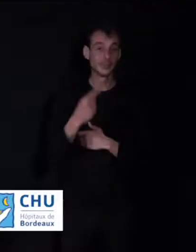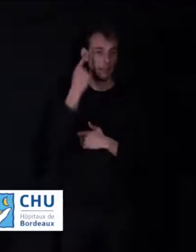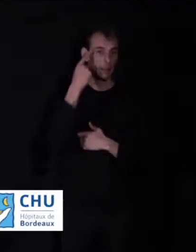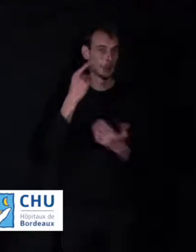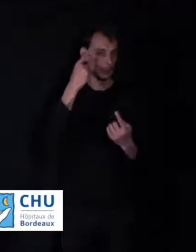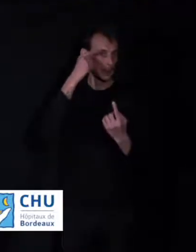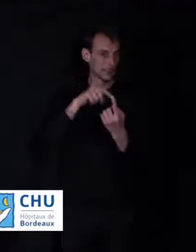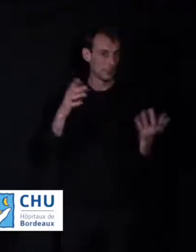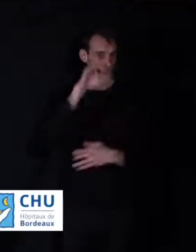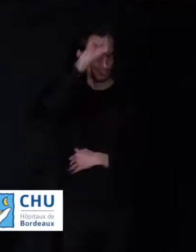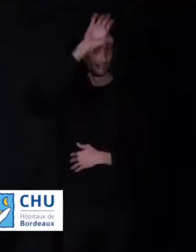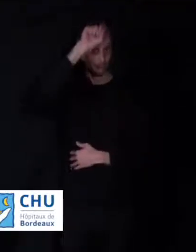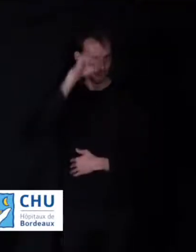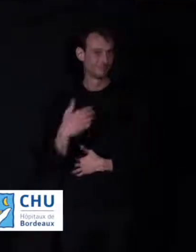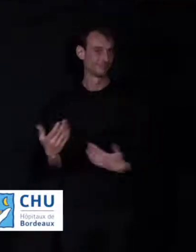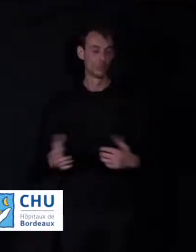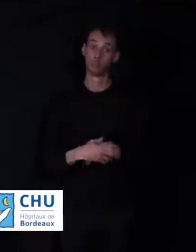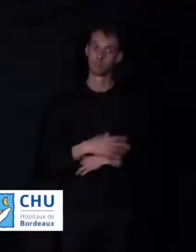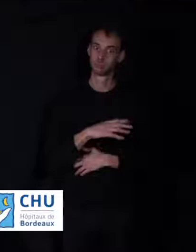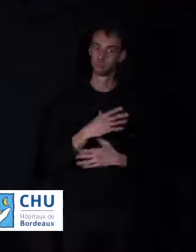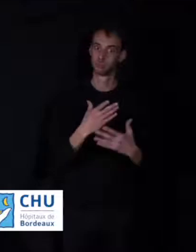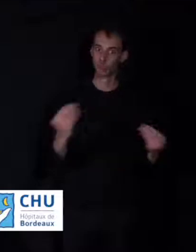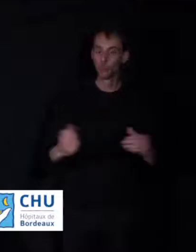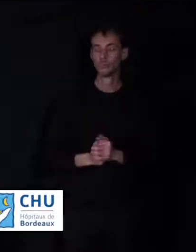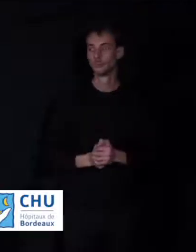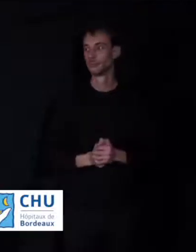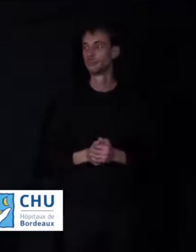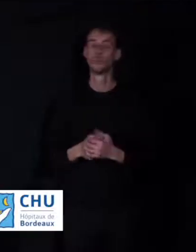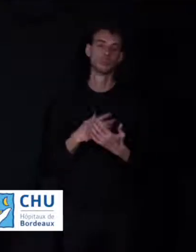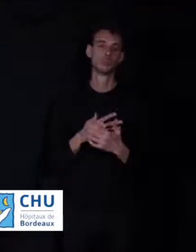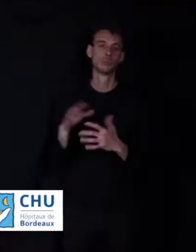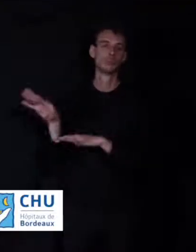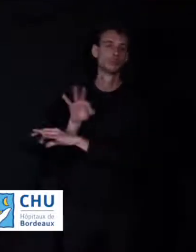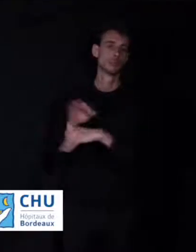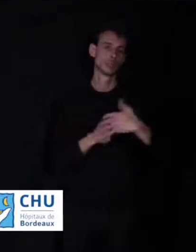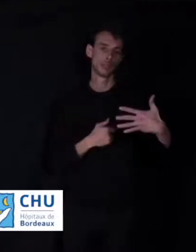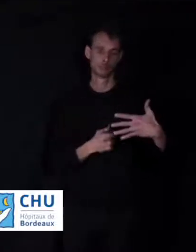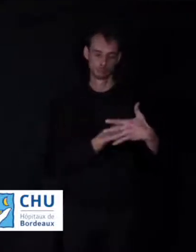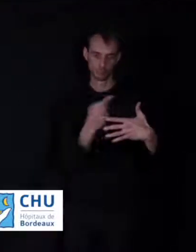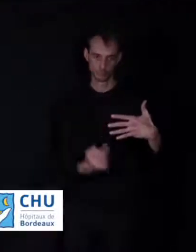Alors les idées reçues, il y en a beaucoup. Alors j'en ai listé ces 5 qui sont les suivantes.